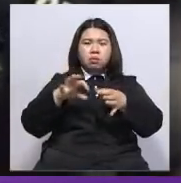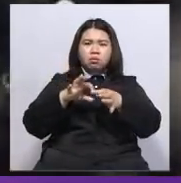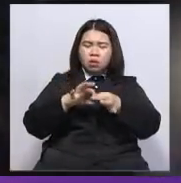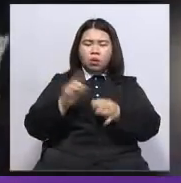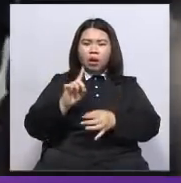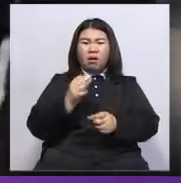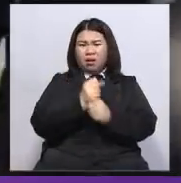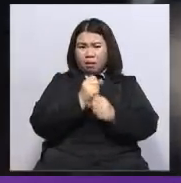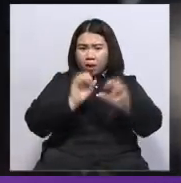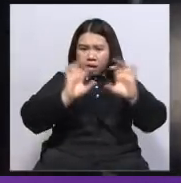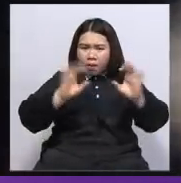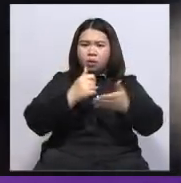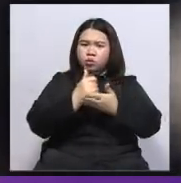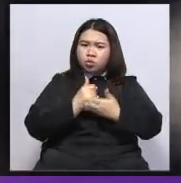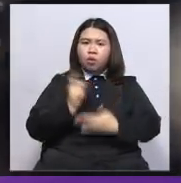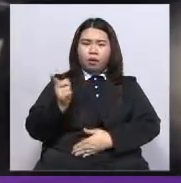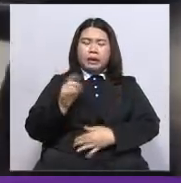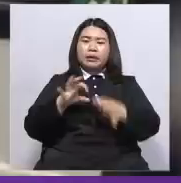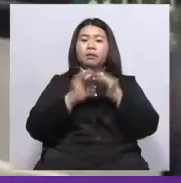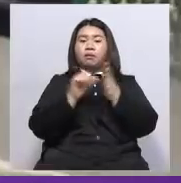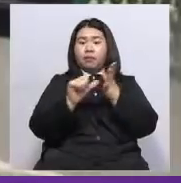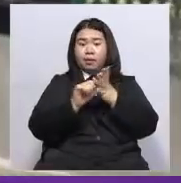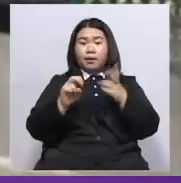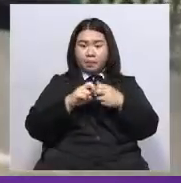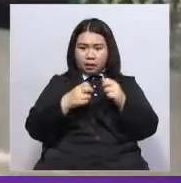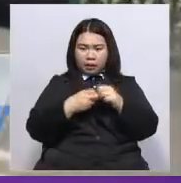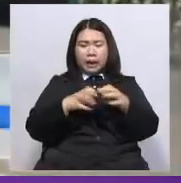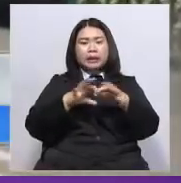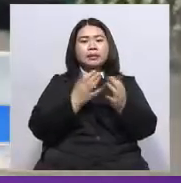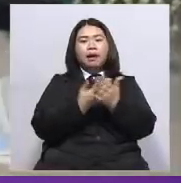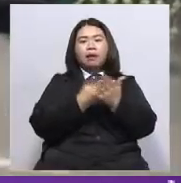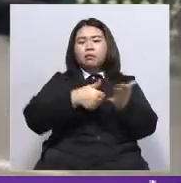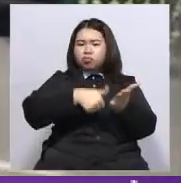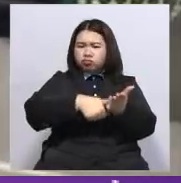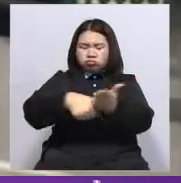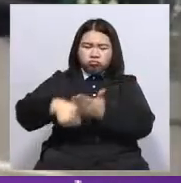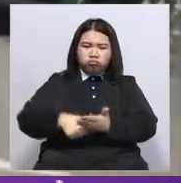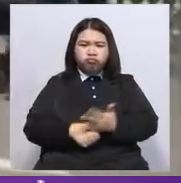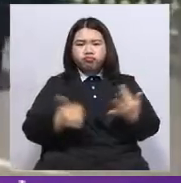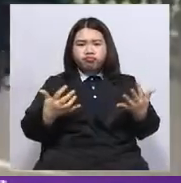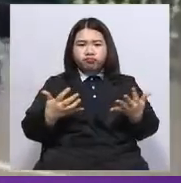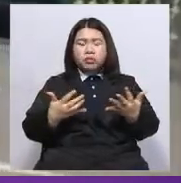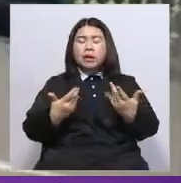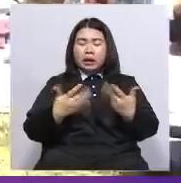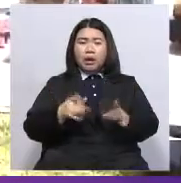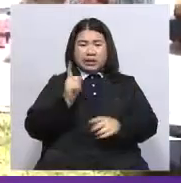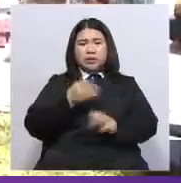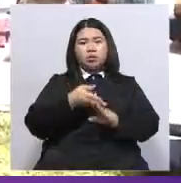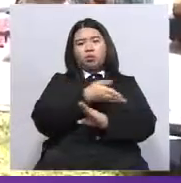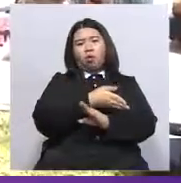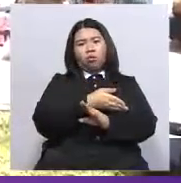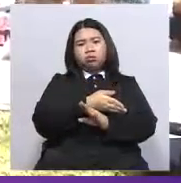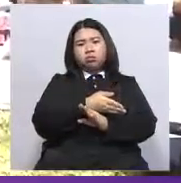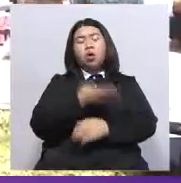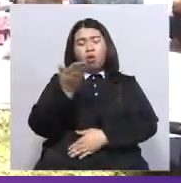านของรัฐบาลนะคะในเรื่องของการแก้ไขปัญหาหนี้สินเกษตรกรนั่นเองค่ะซึ่งเขาก็บอกนะว่าก่อนหน้านี้ได้มีการเรียก